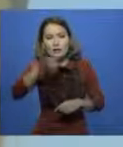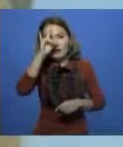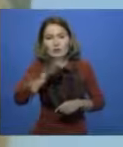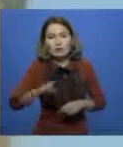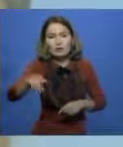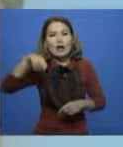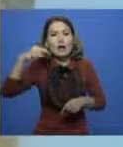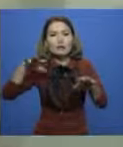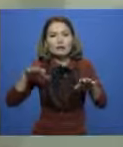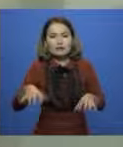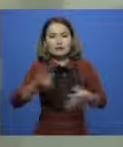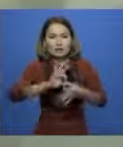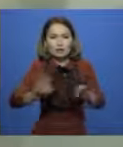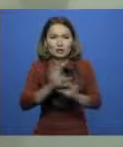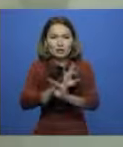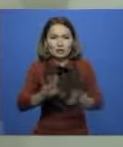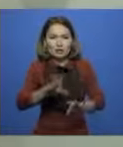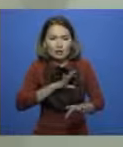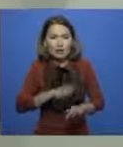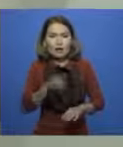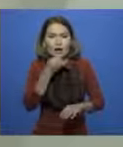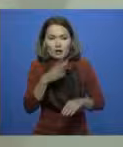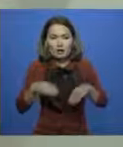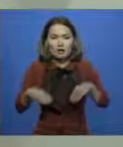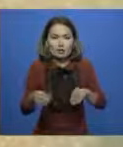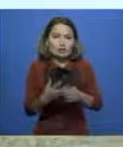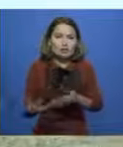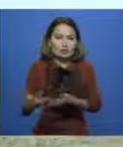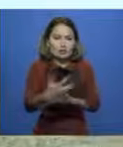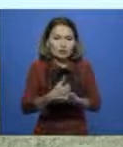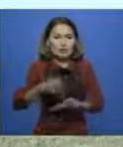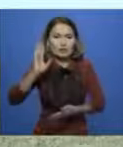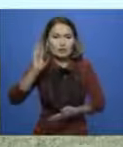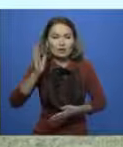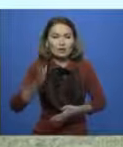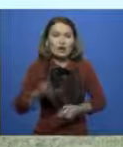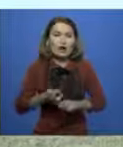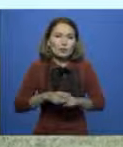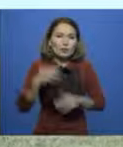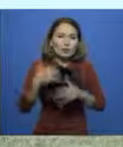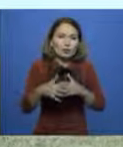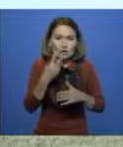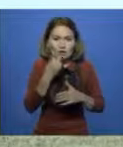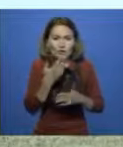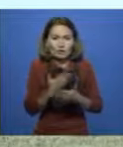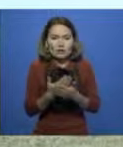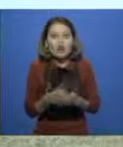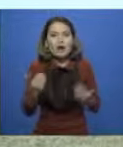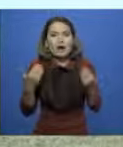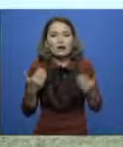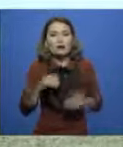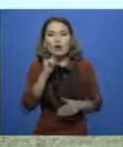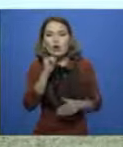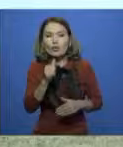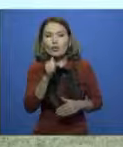жинаймыз деген еді. Соған қарағанда гектар түсімі 11 центнер шамасында болуға тиіс. Бұл орташа көрсеткіш. Қазір біз